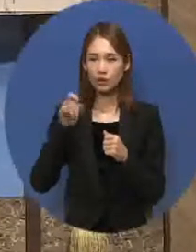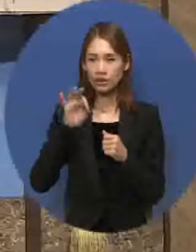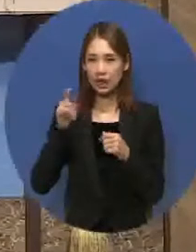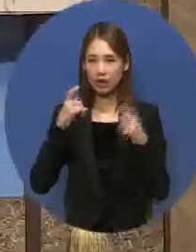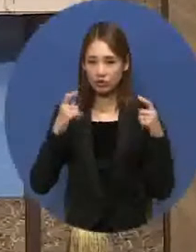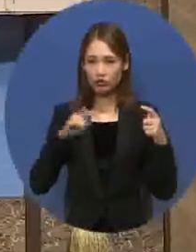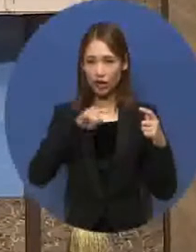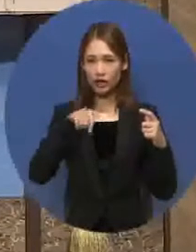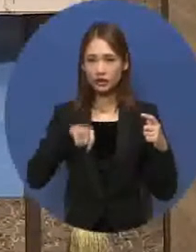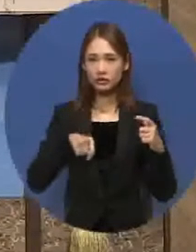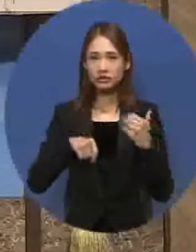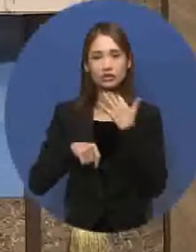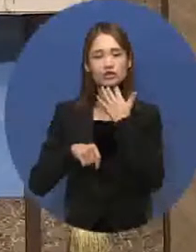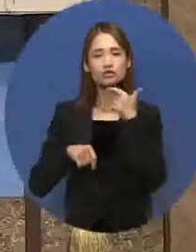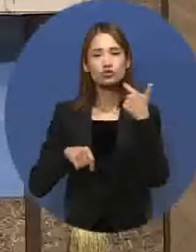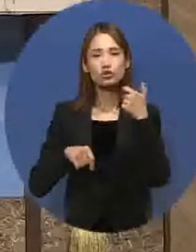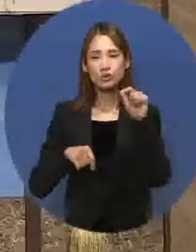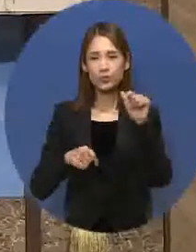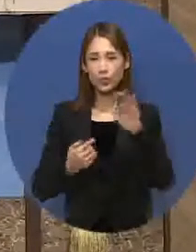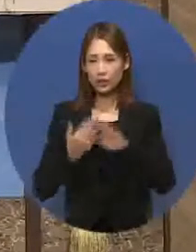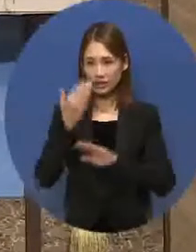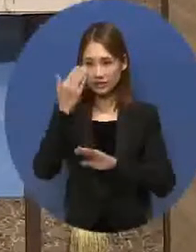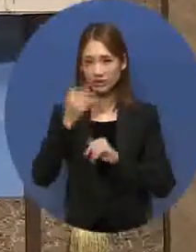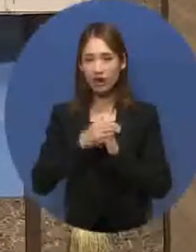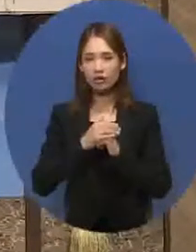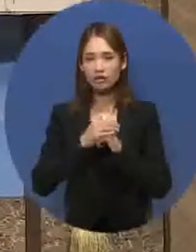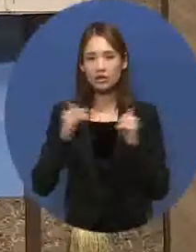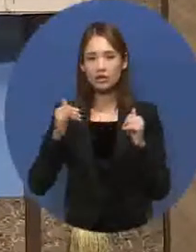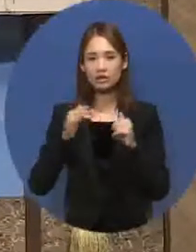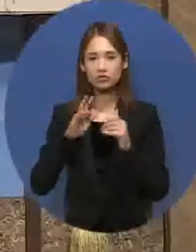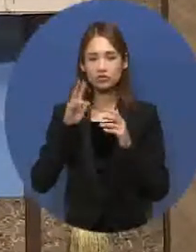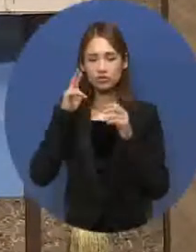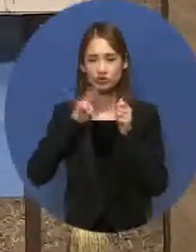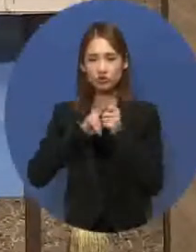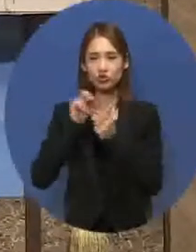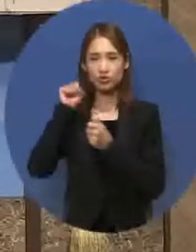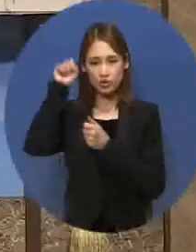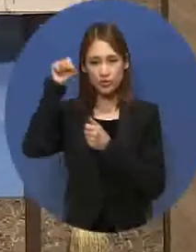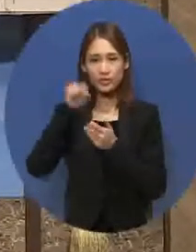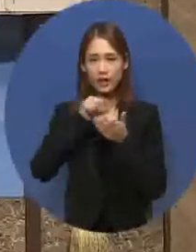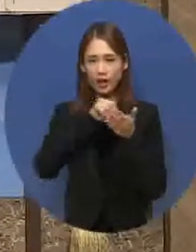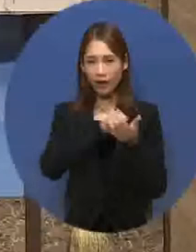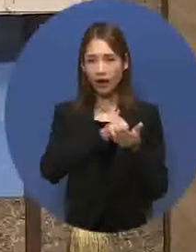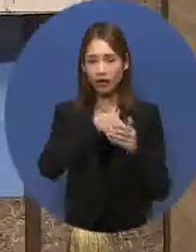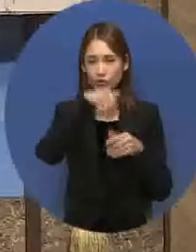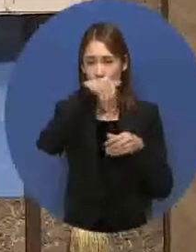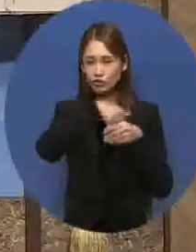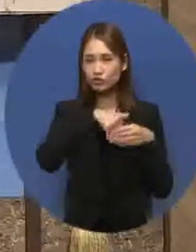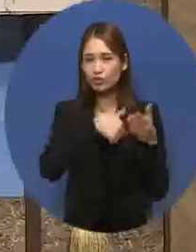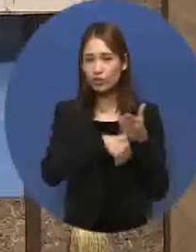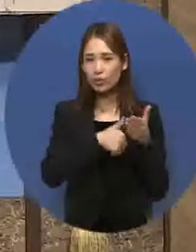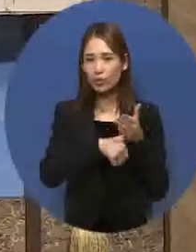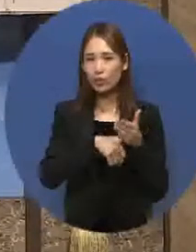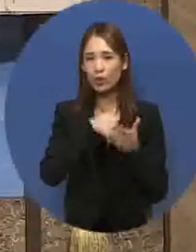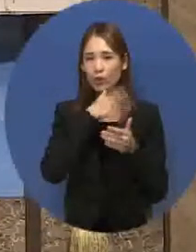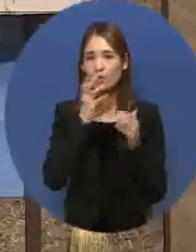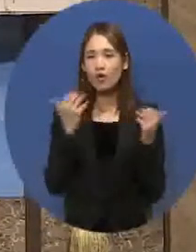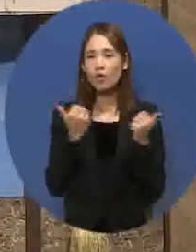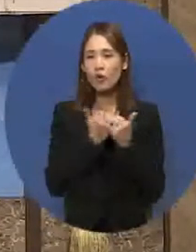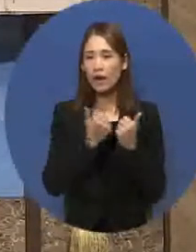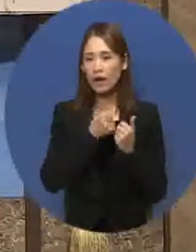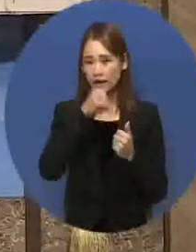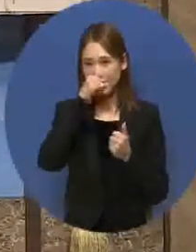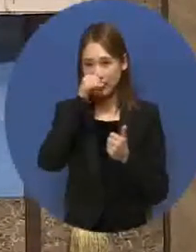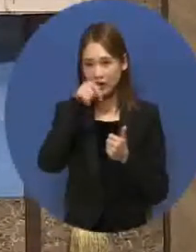65세 이상의 사람들이 출마도 하고 투표를 해가지고 뽑히는 원로의회가 있는데 옛날에